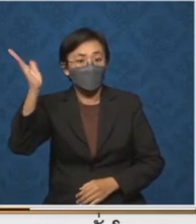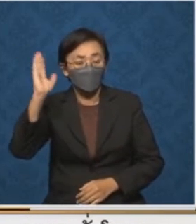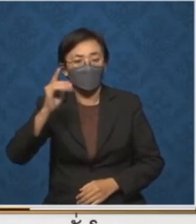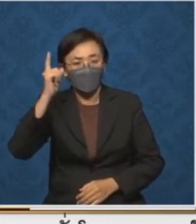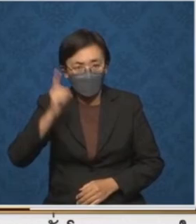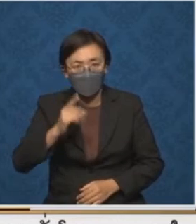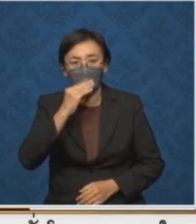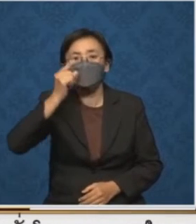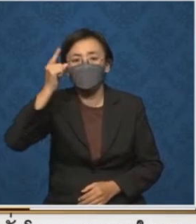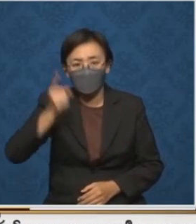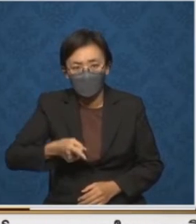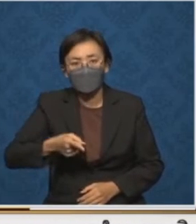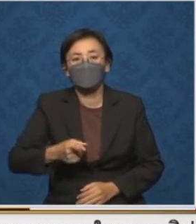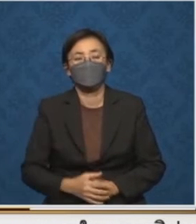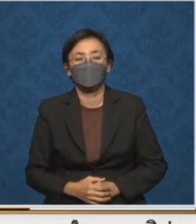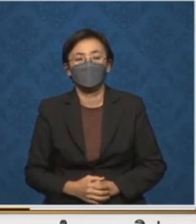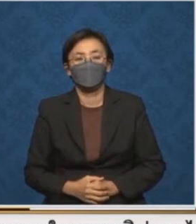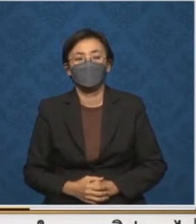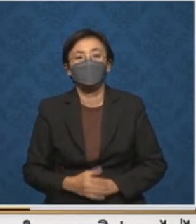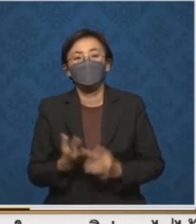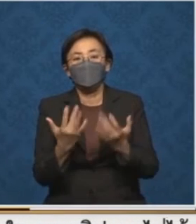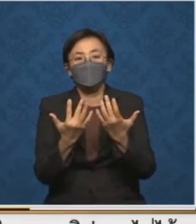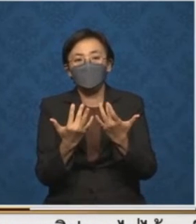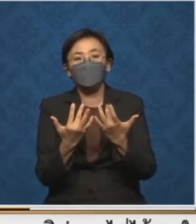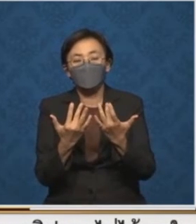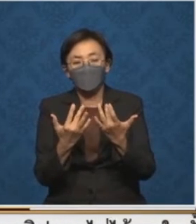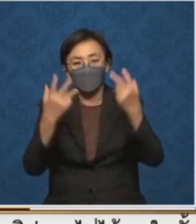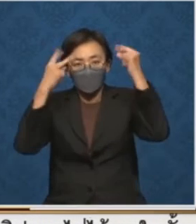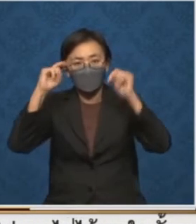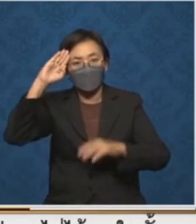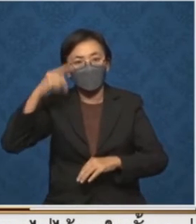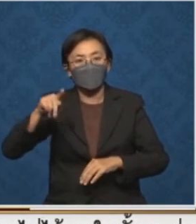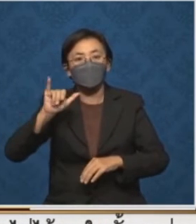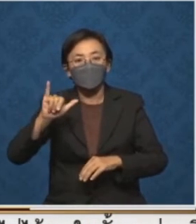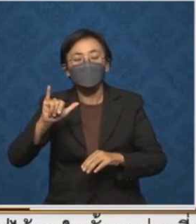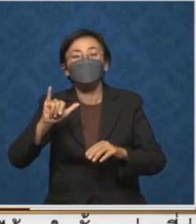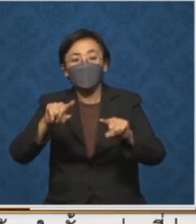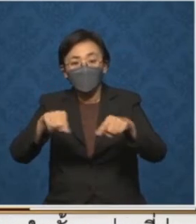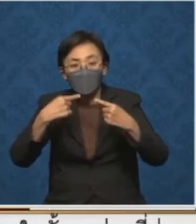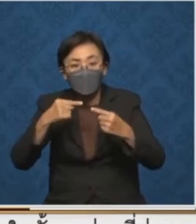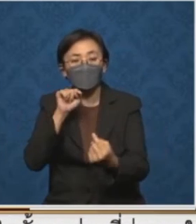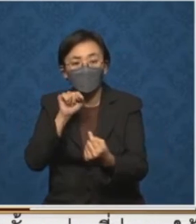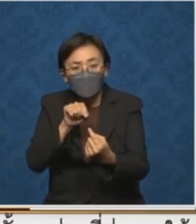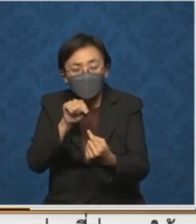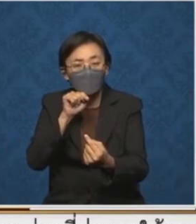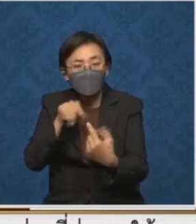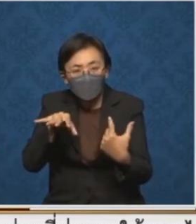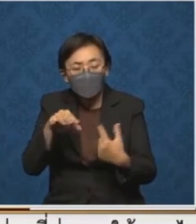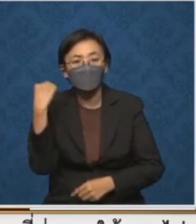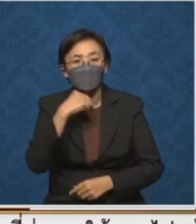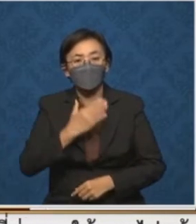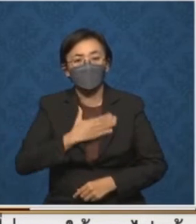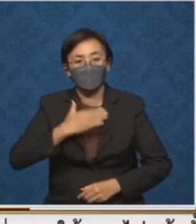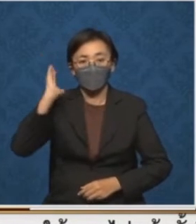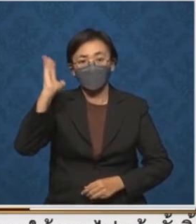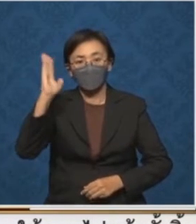ac สับแปลว่ประเทศจีนผมย้ำนะฮะความสัพัธเราไม่มีอะไร จีนไทยพี่น้องกันฮะS